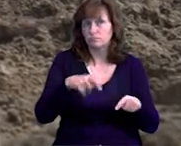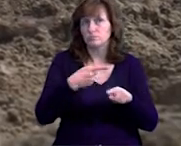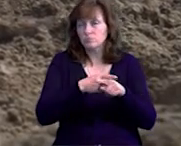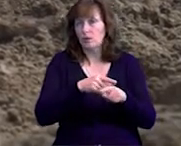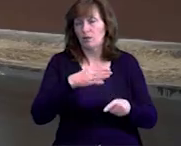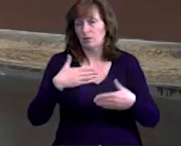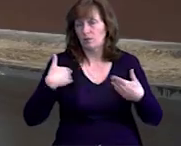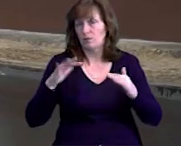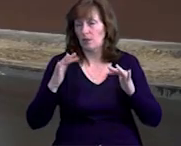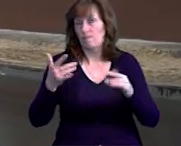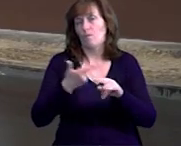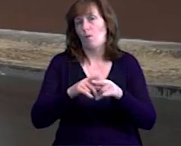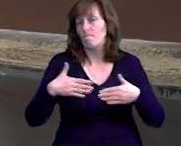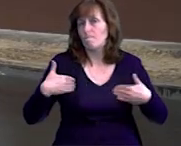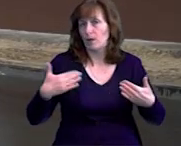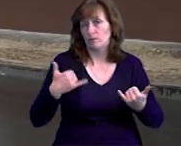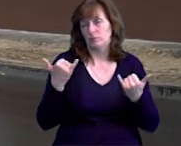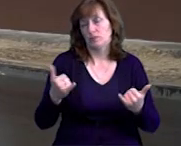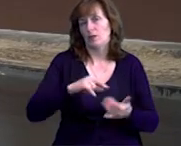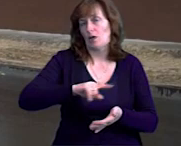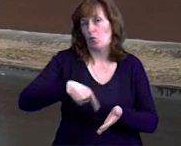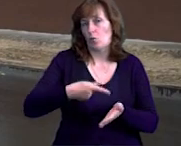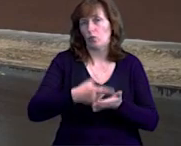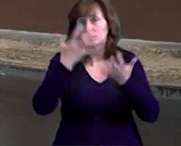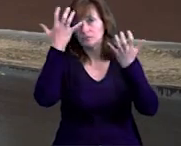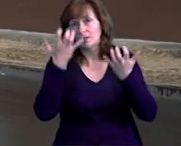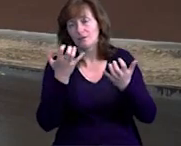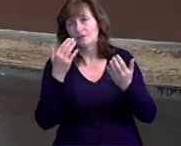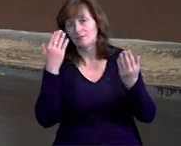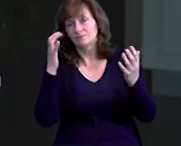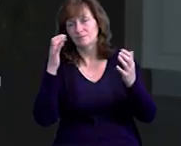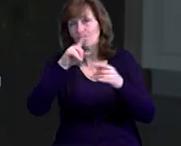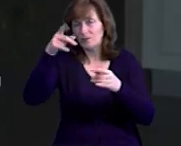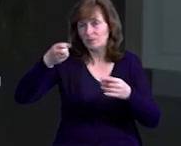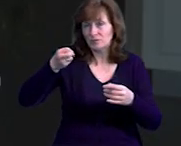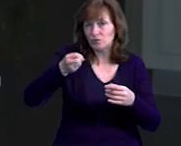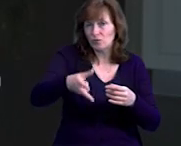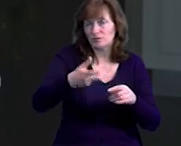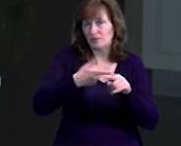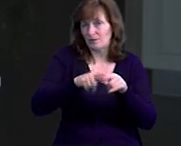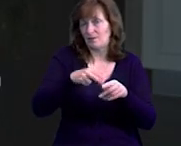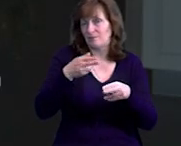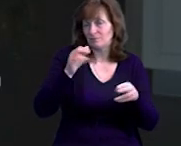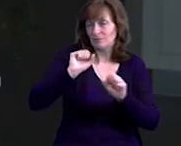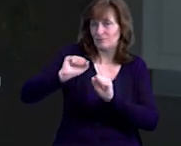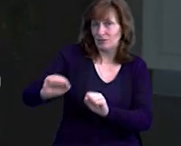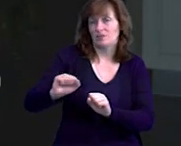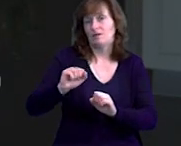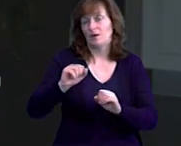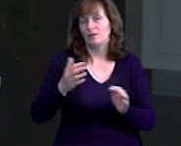погинає більшу кількість вуглекислого газу, робить потрібний для міста затінок, затримує на листі пил. На жаль, як ми бачимо з цих